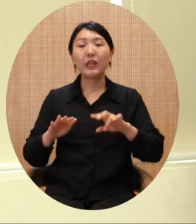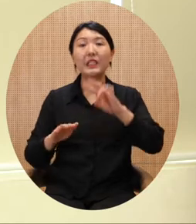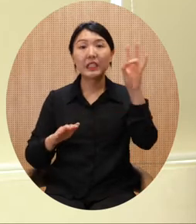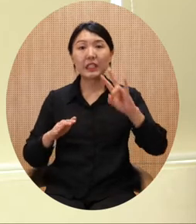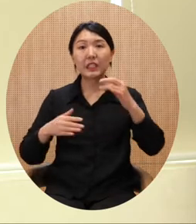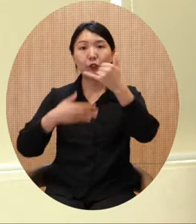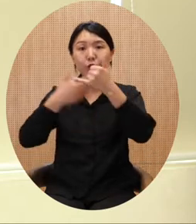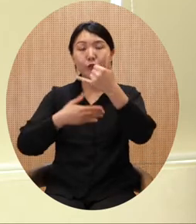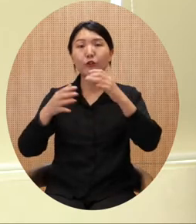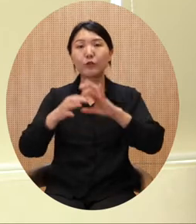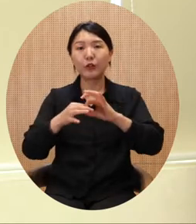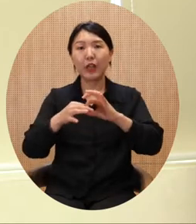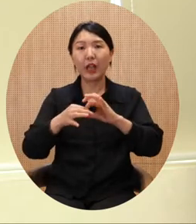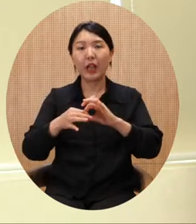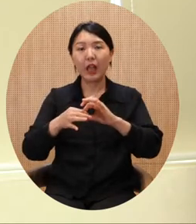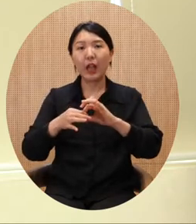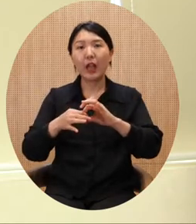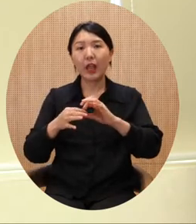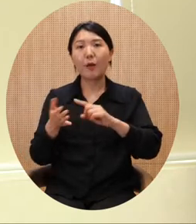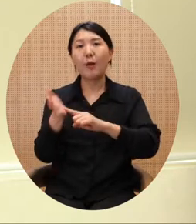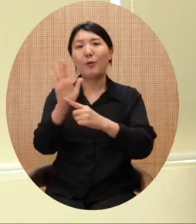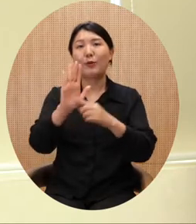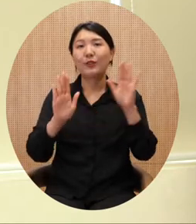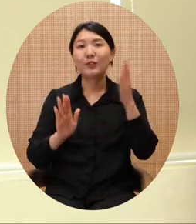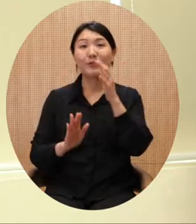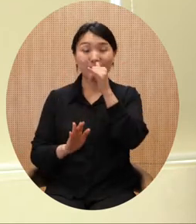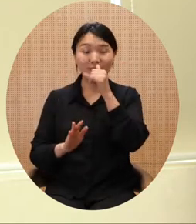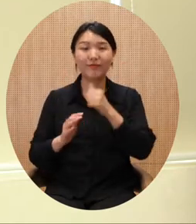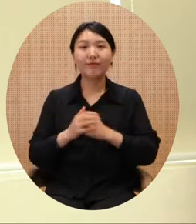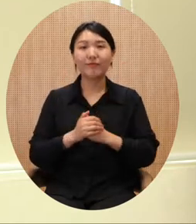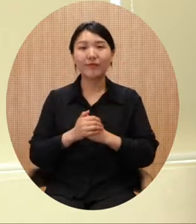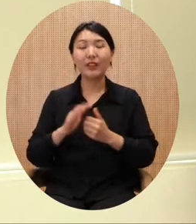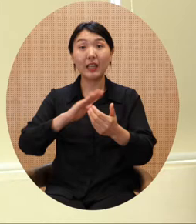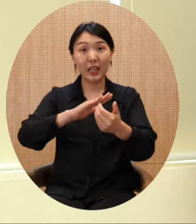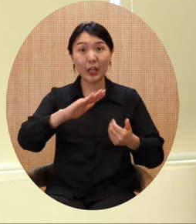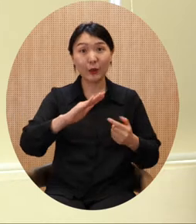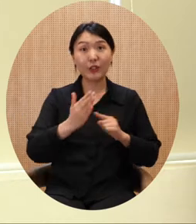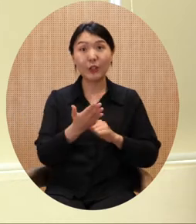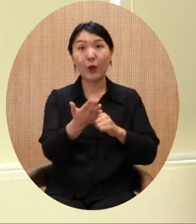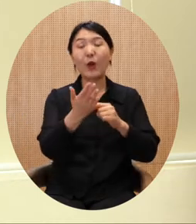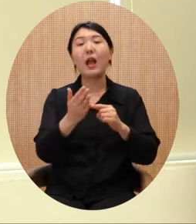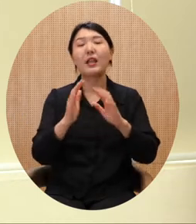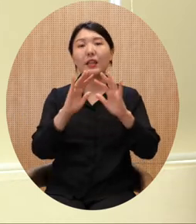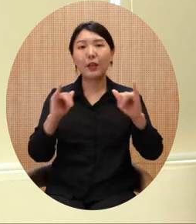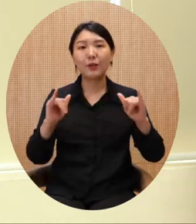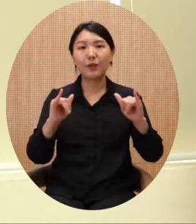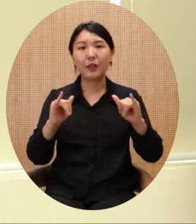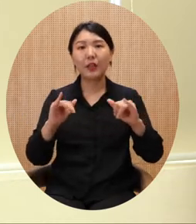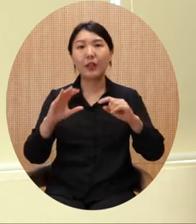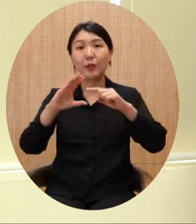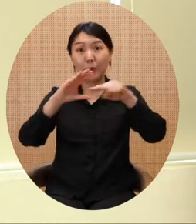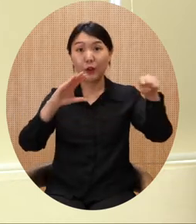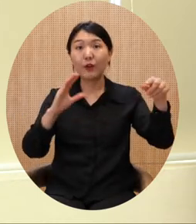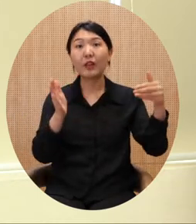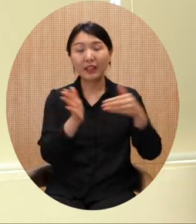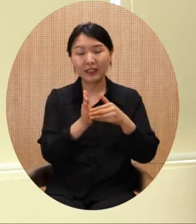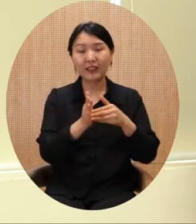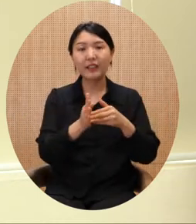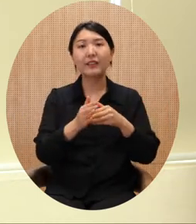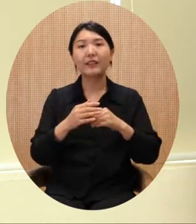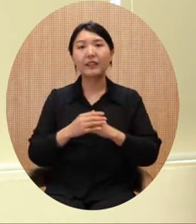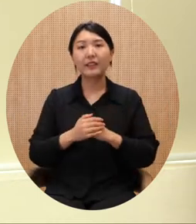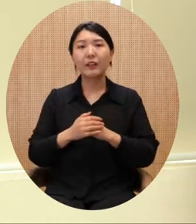시흥시 유튜브를 통해서 라이브로 송출되고 있습니다. 사전에 신청하신 분들께는 메일로